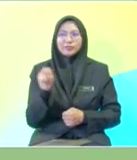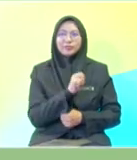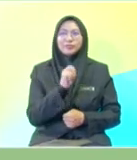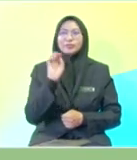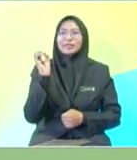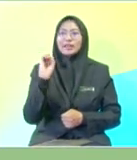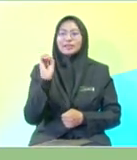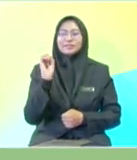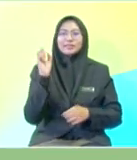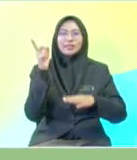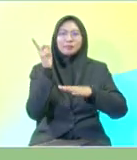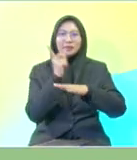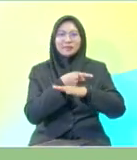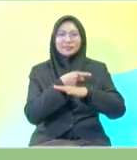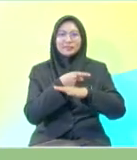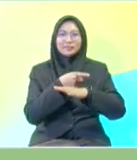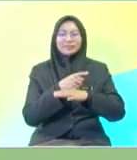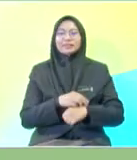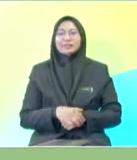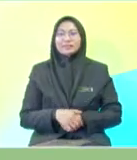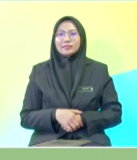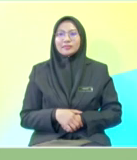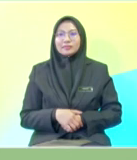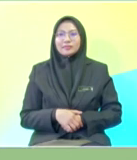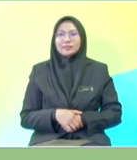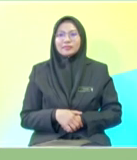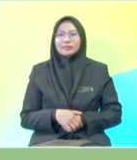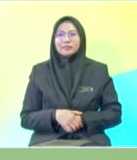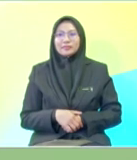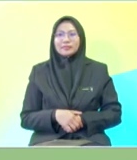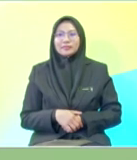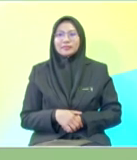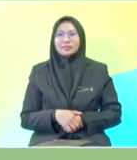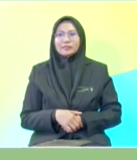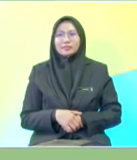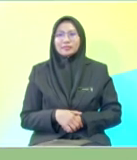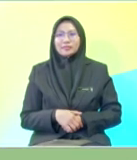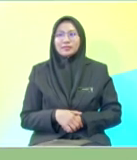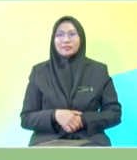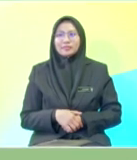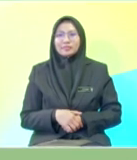itu dipanggil Nun sakinah dan satu lagi Nun yang